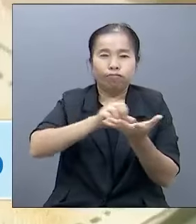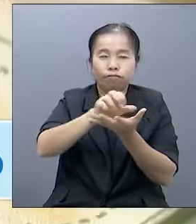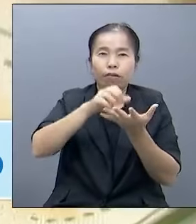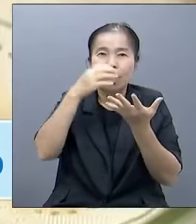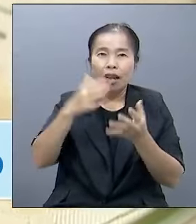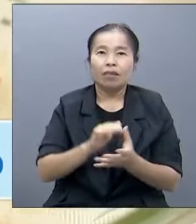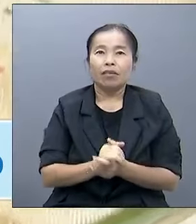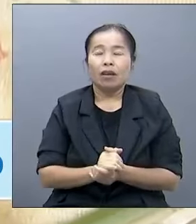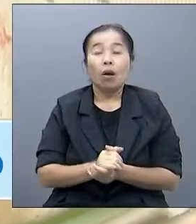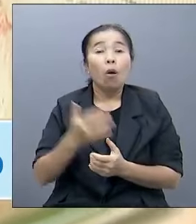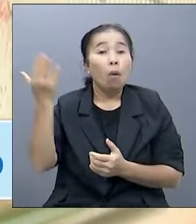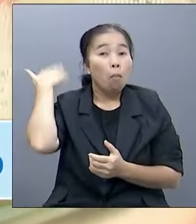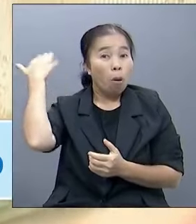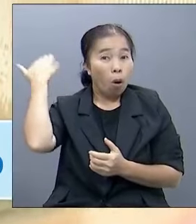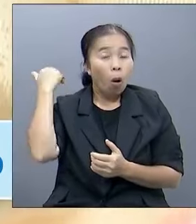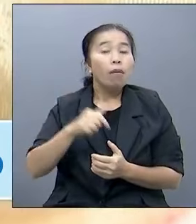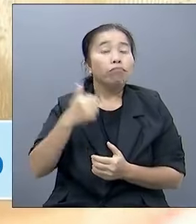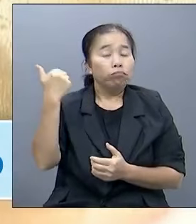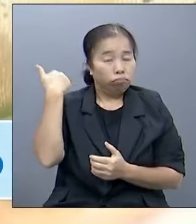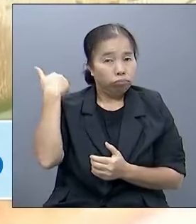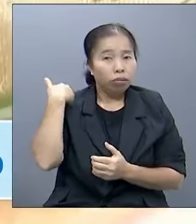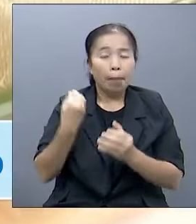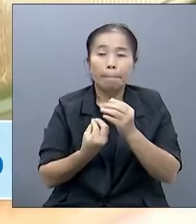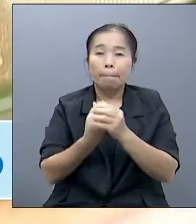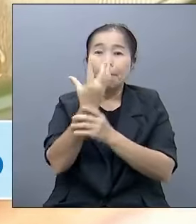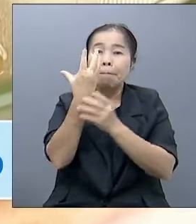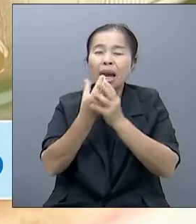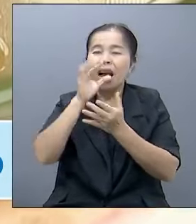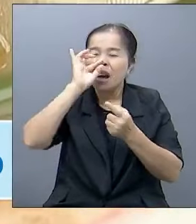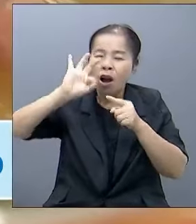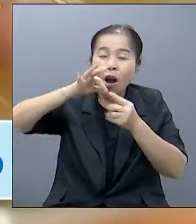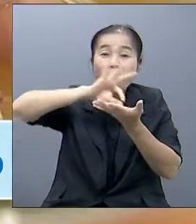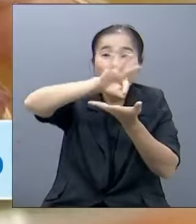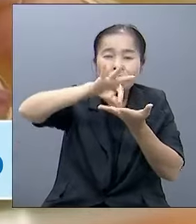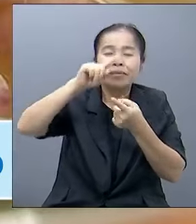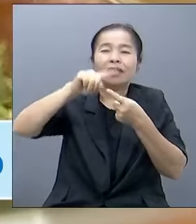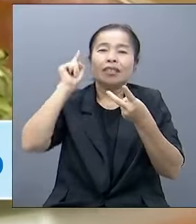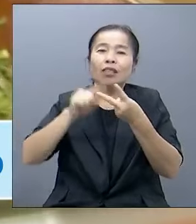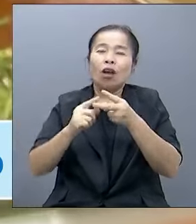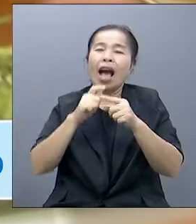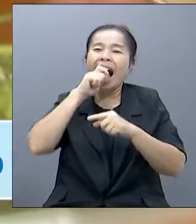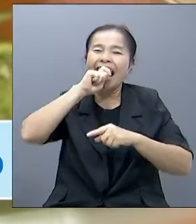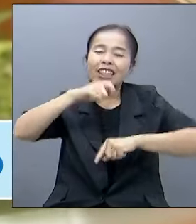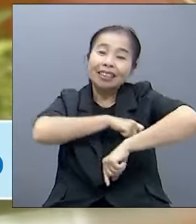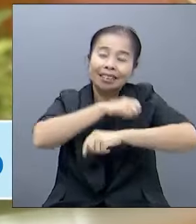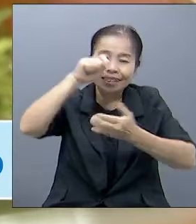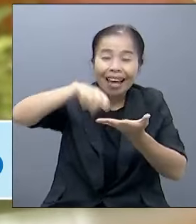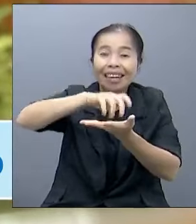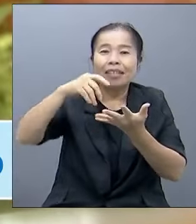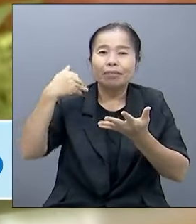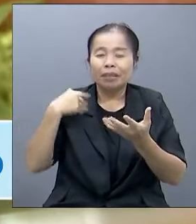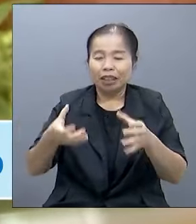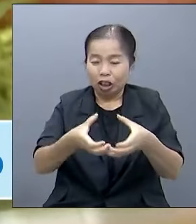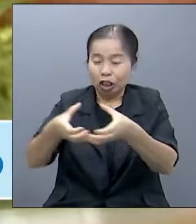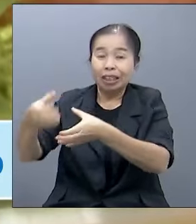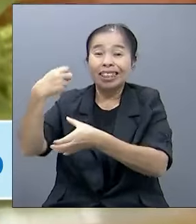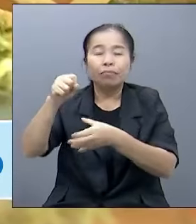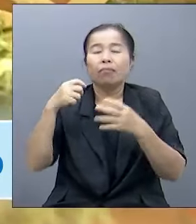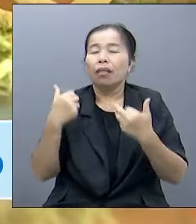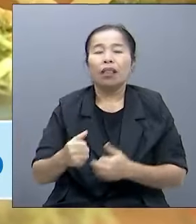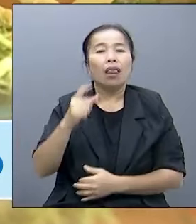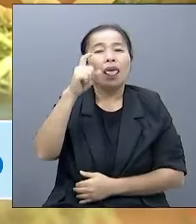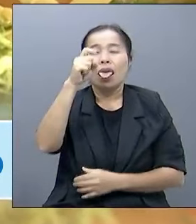าสมัยก่อนมันจะมี กรัมละ5บาท ผักชีต้นหอมใช่ไหม ผักชีกรัมละ3บาท 3กรัม10บาทสมัยก่อน ใช่ค่ะ วันนี้น่าจะไม่ได้น่าจะกรัมละ